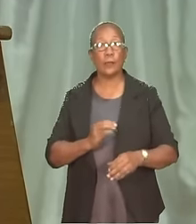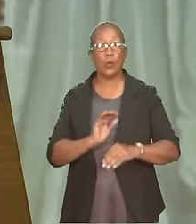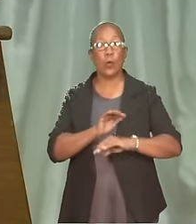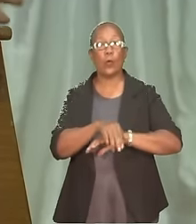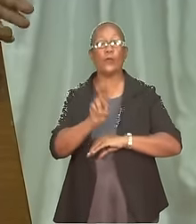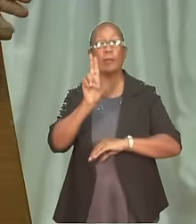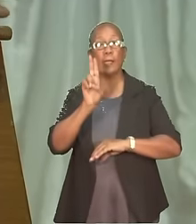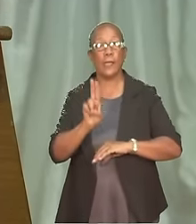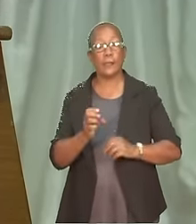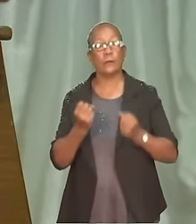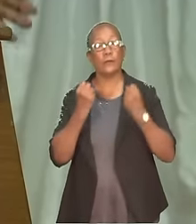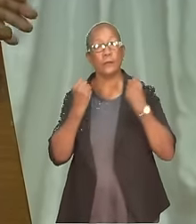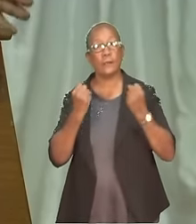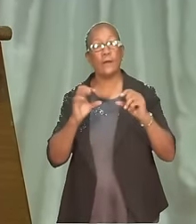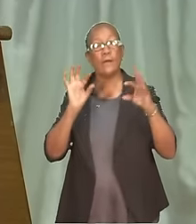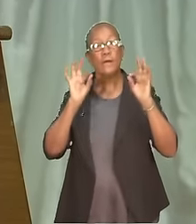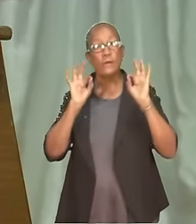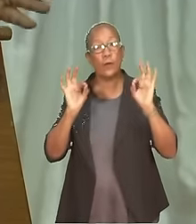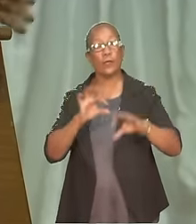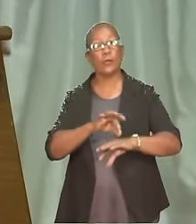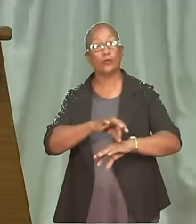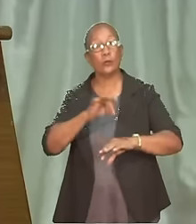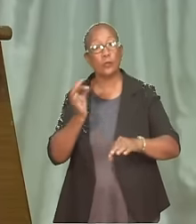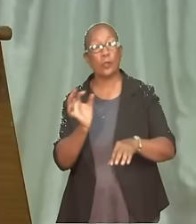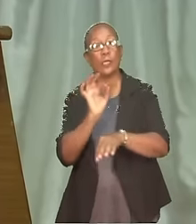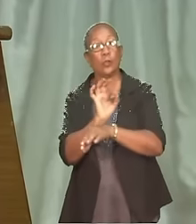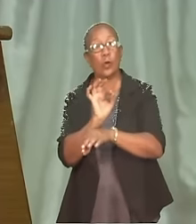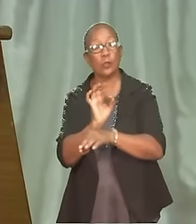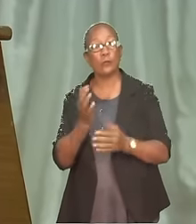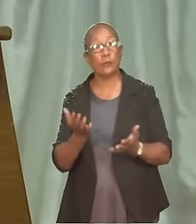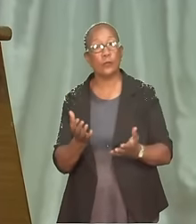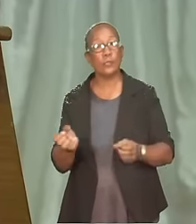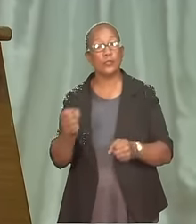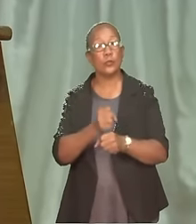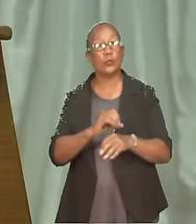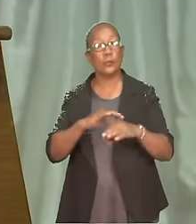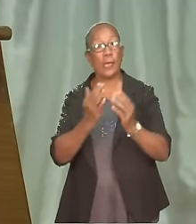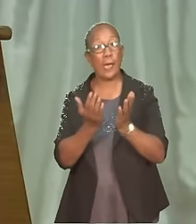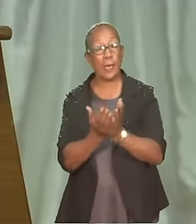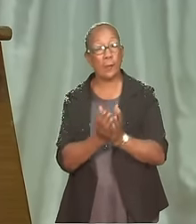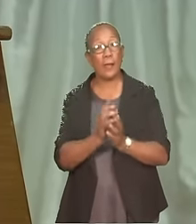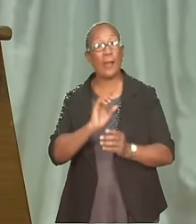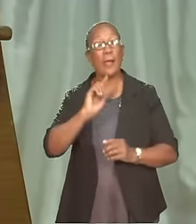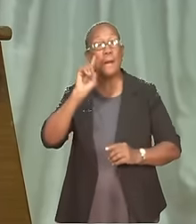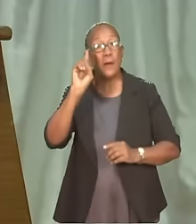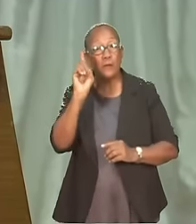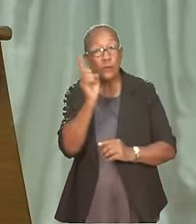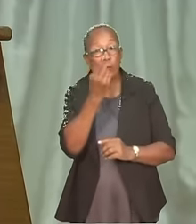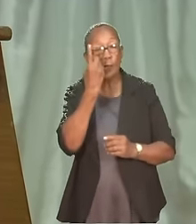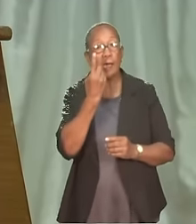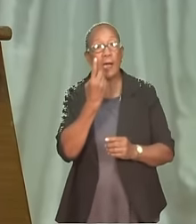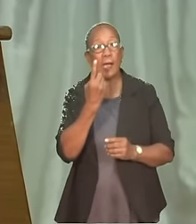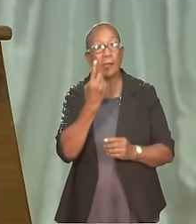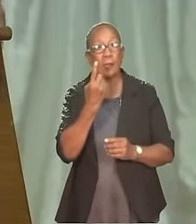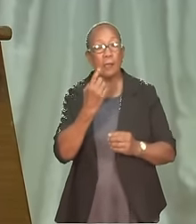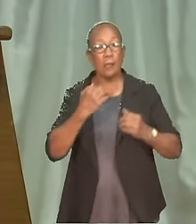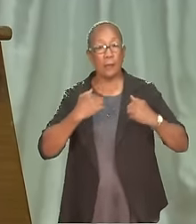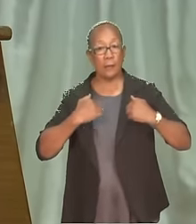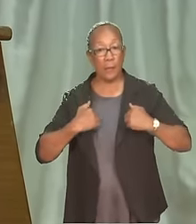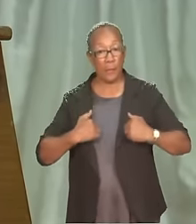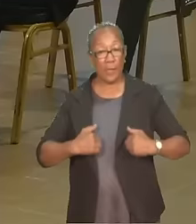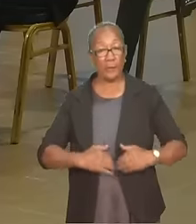versterken. Veiligheidsinstituten, gezondheidsinstituten, onderwijsinstituten. Maar bovenal, laat het volk